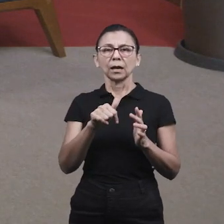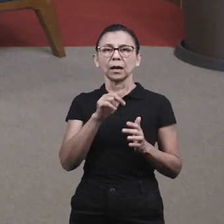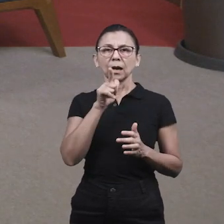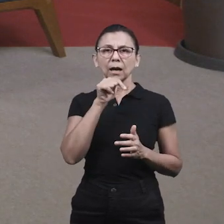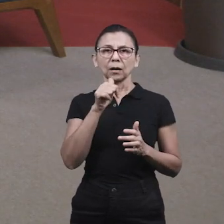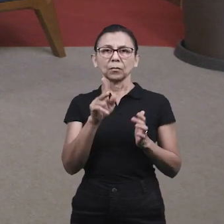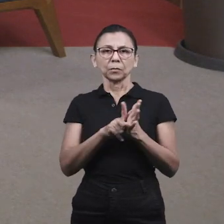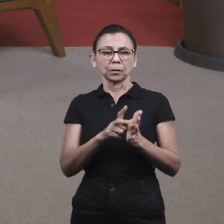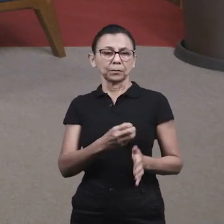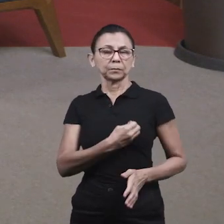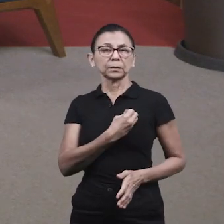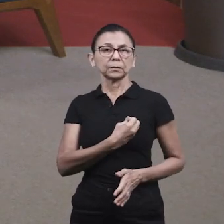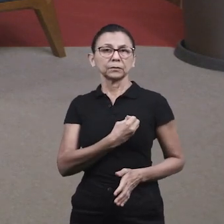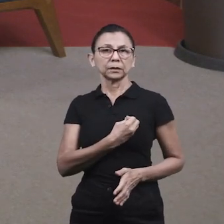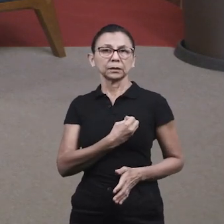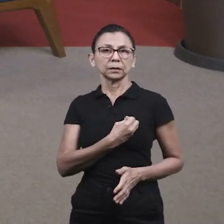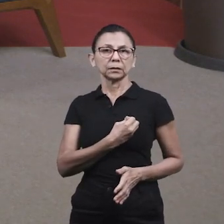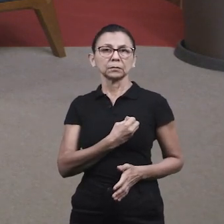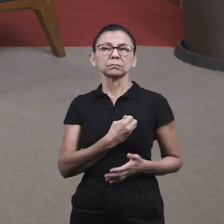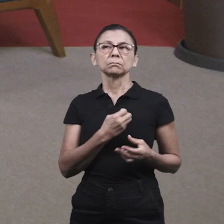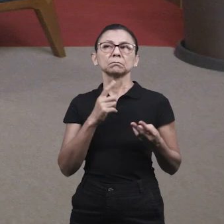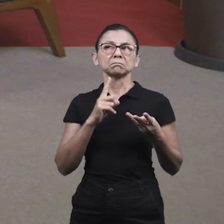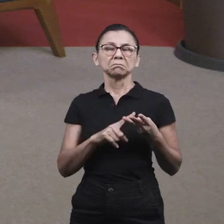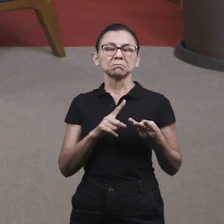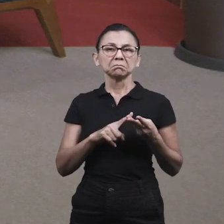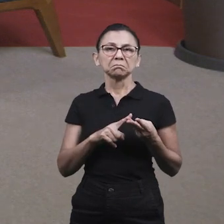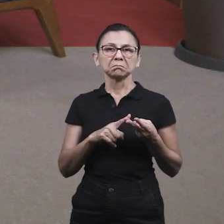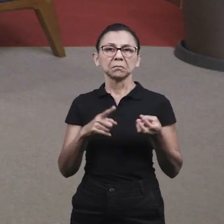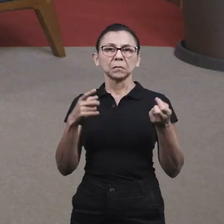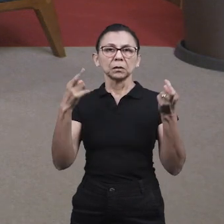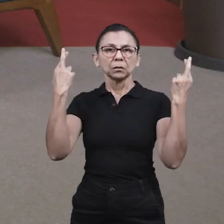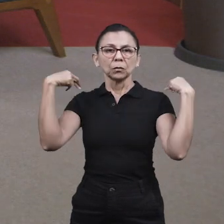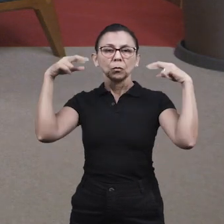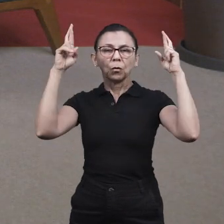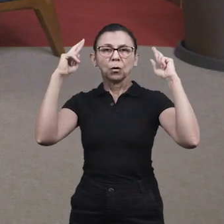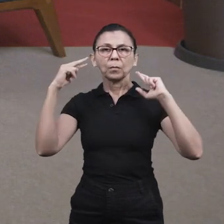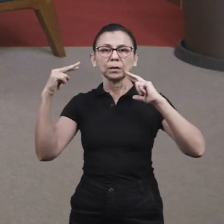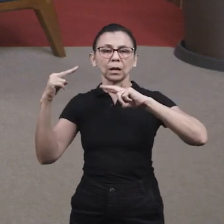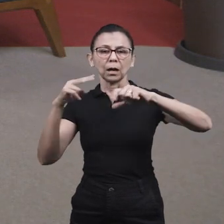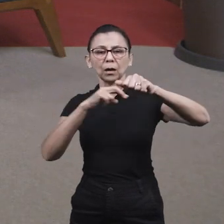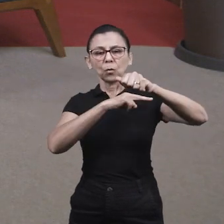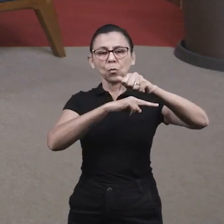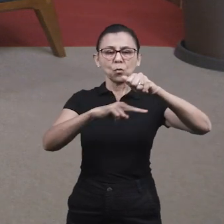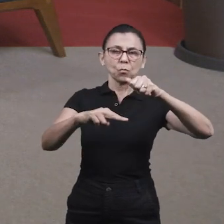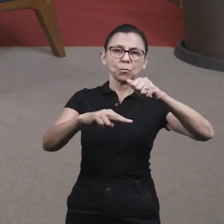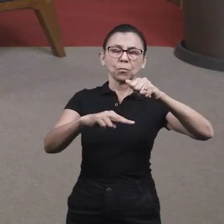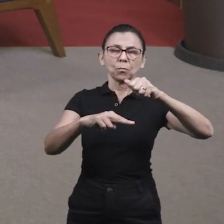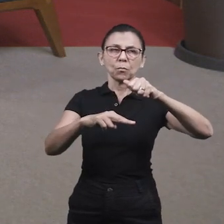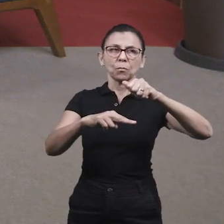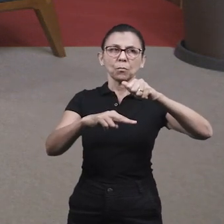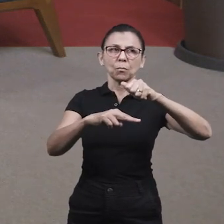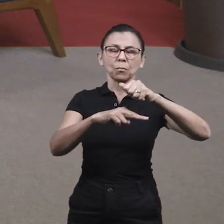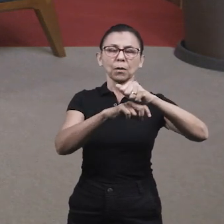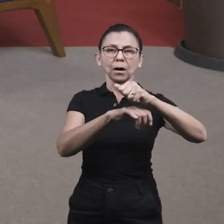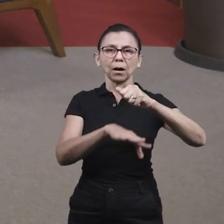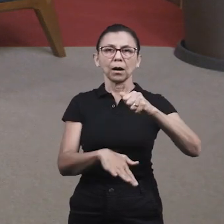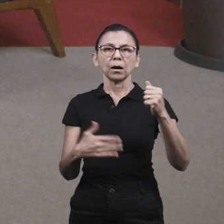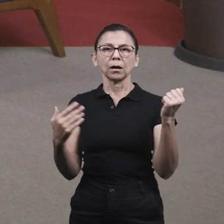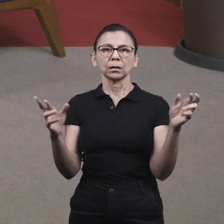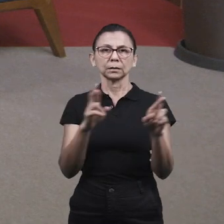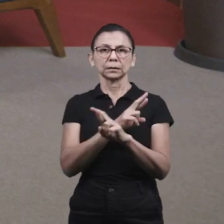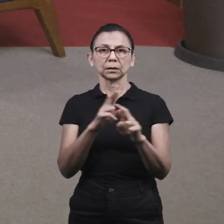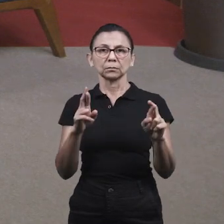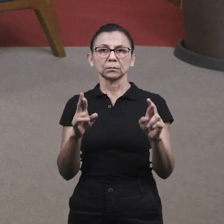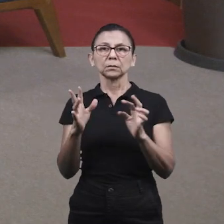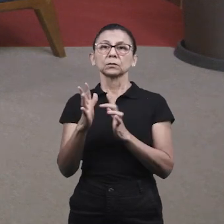qui jaillissait du roc pour désaltérer la soif du peuple, Jésus est l'eau de la vie. Le sacrifice,